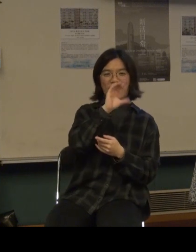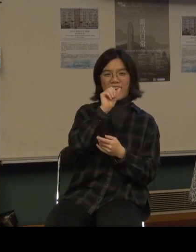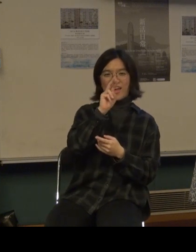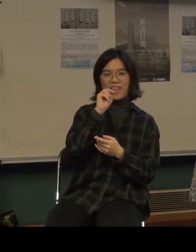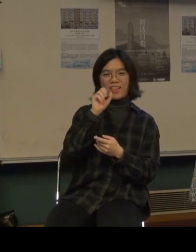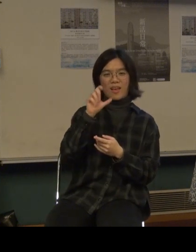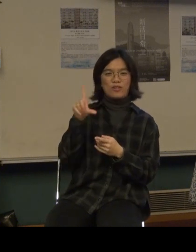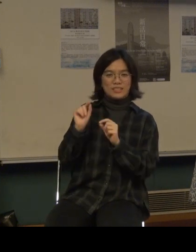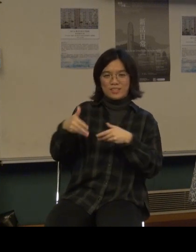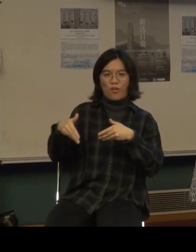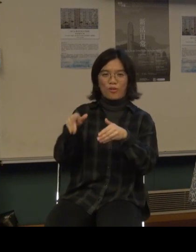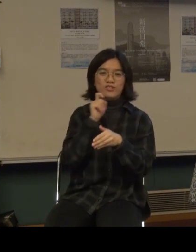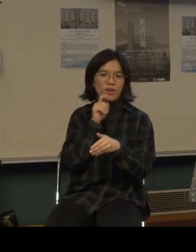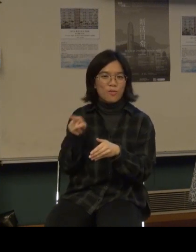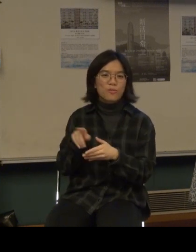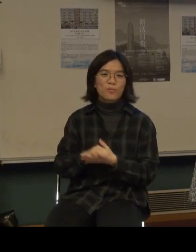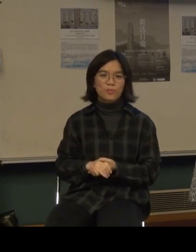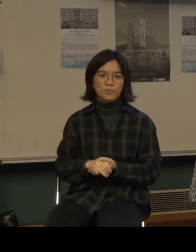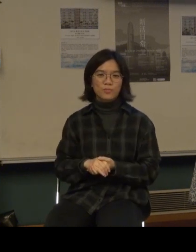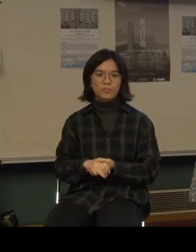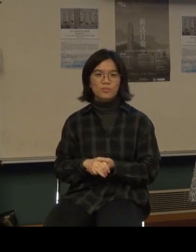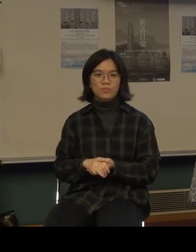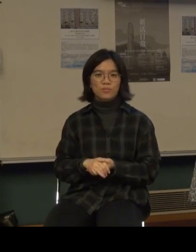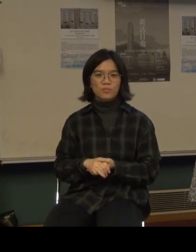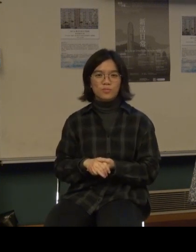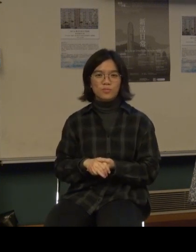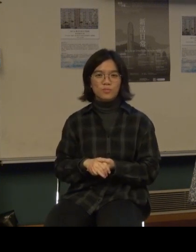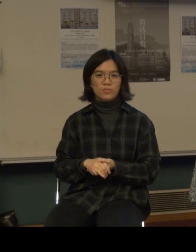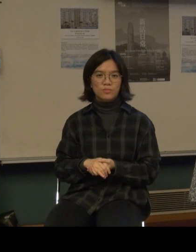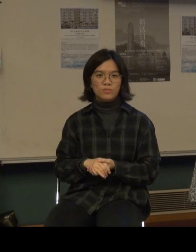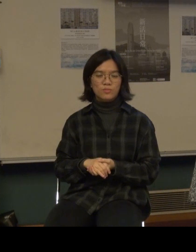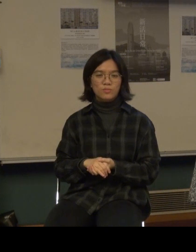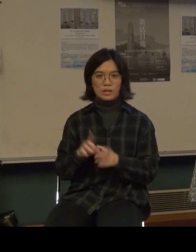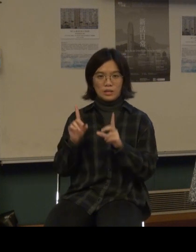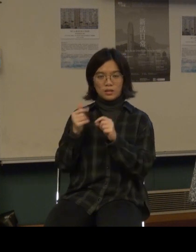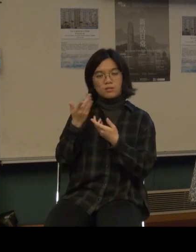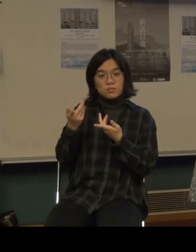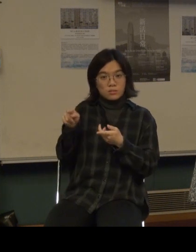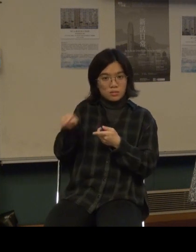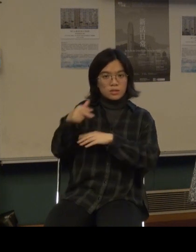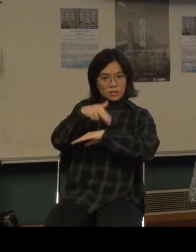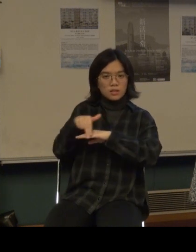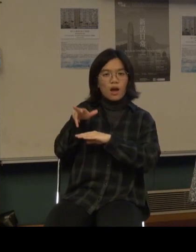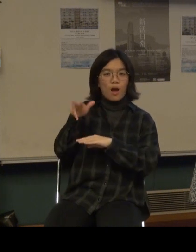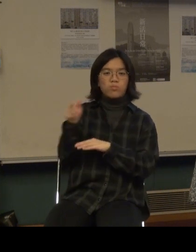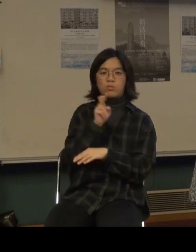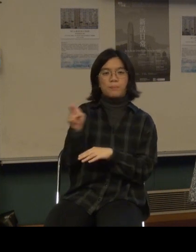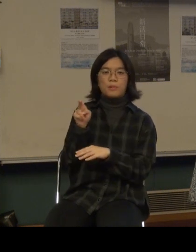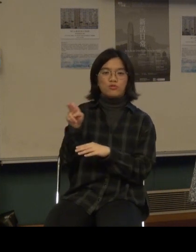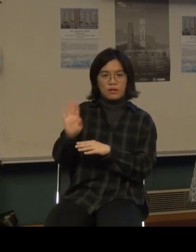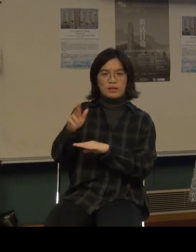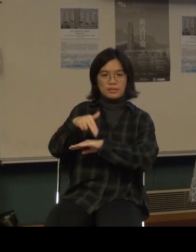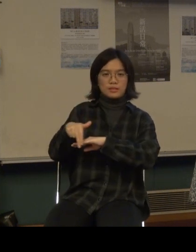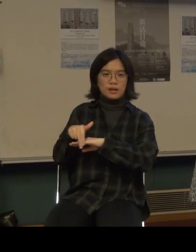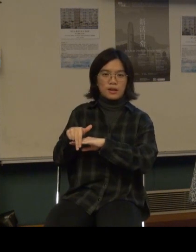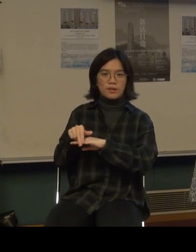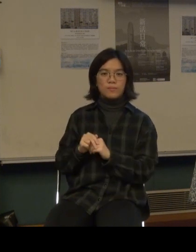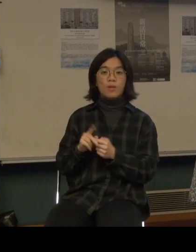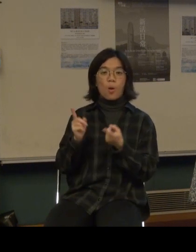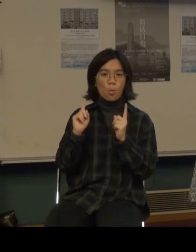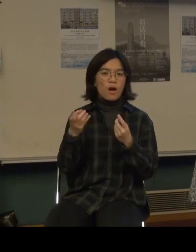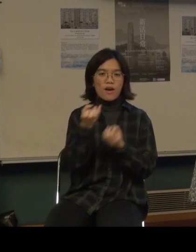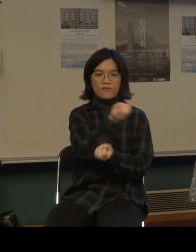咧呢個街市咧就係用頭先我哋所講嗰個標準化嘅設計啦，或者係咧呢個花園街嘅街市咧，都係用